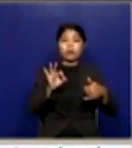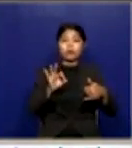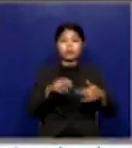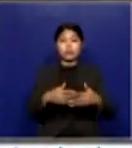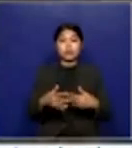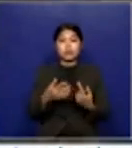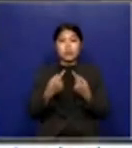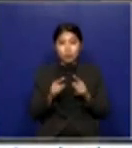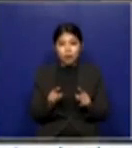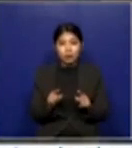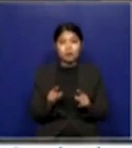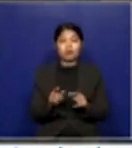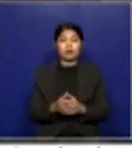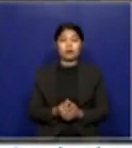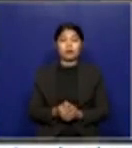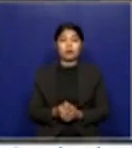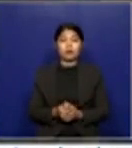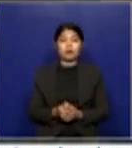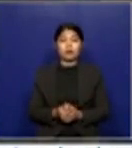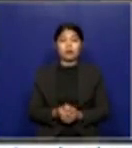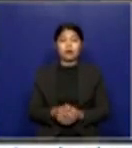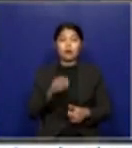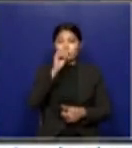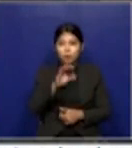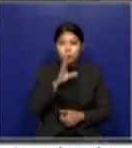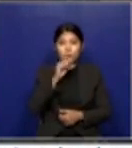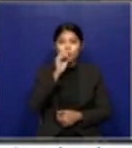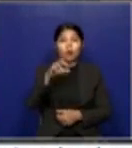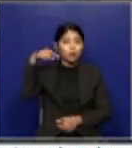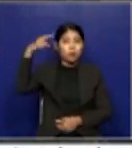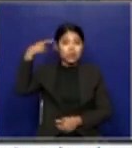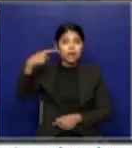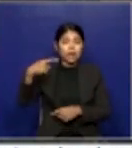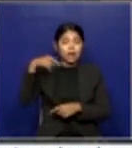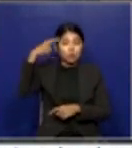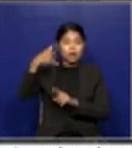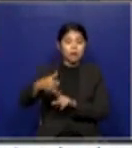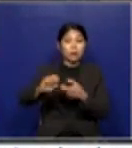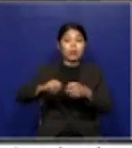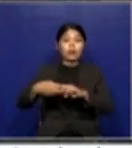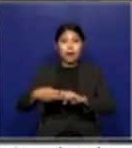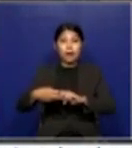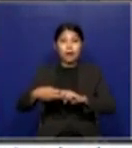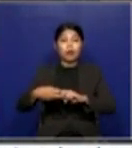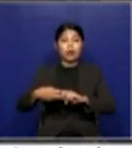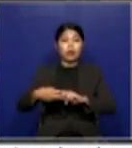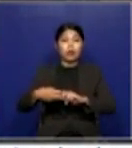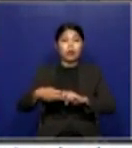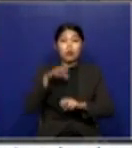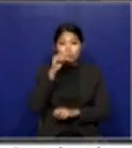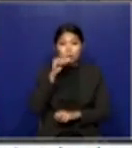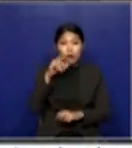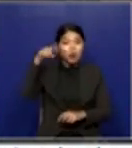ดิสคุยมิเนชั่นนะครับทำ thisVersionตัวระบุว่าผู้หญิงก็มีปัญหาคือการ